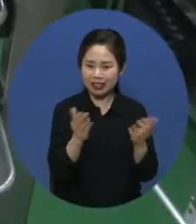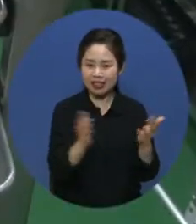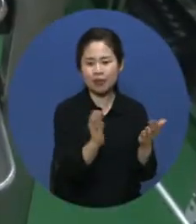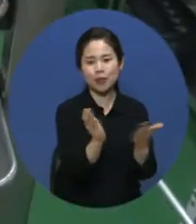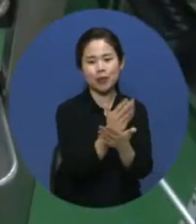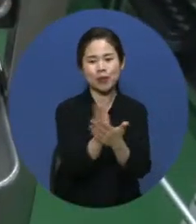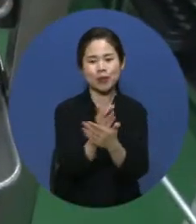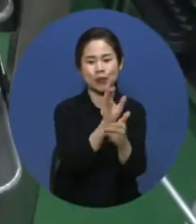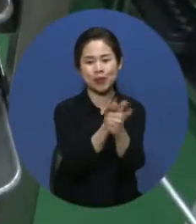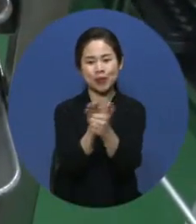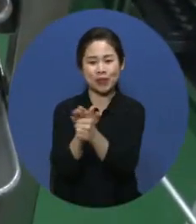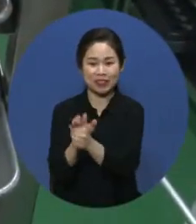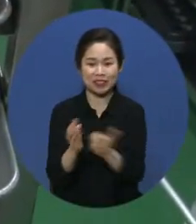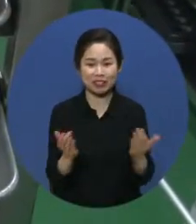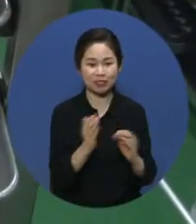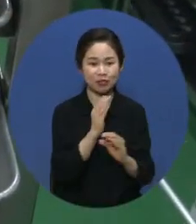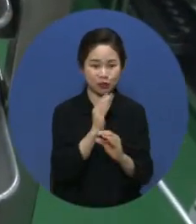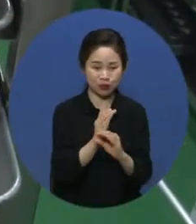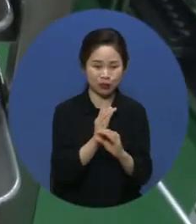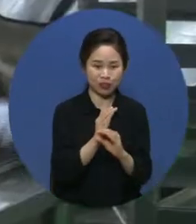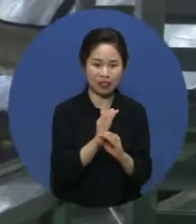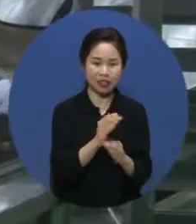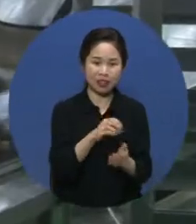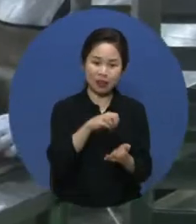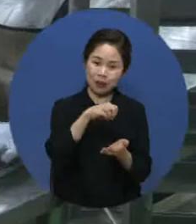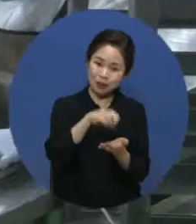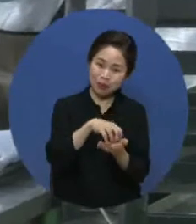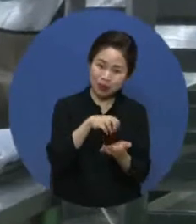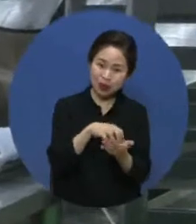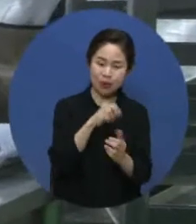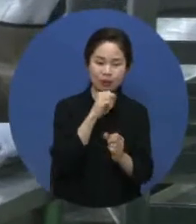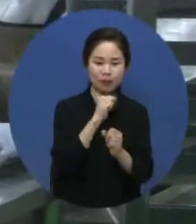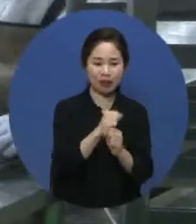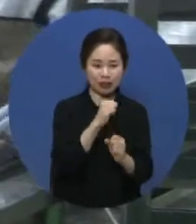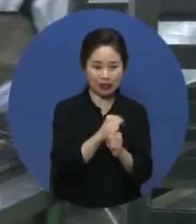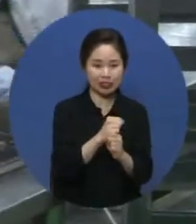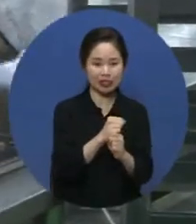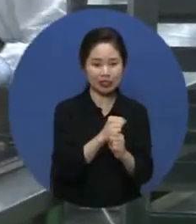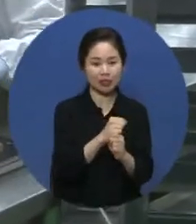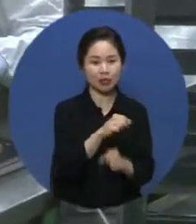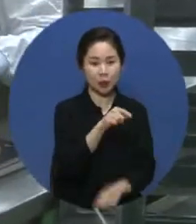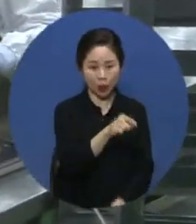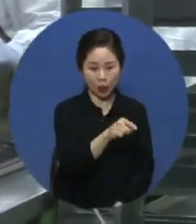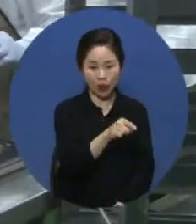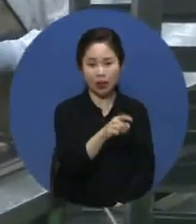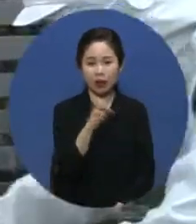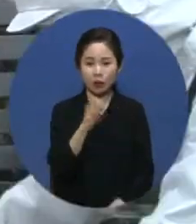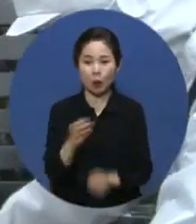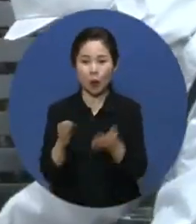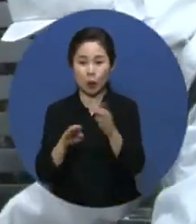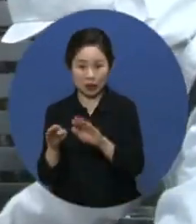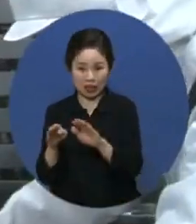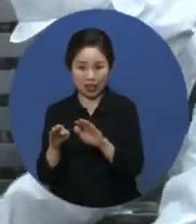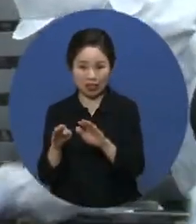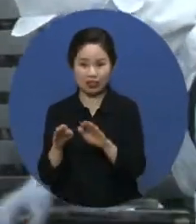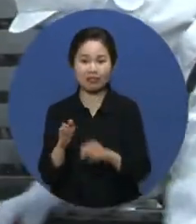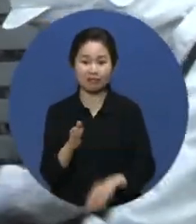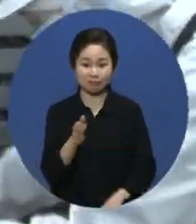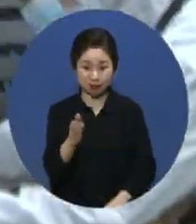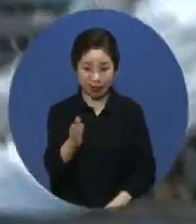있었는데요. 베이커리 생산 공정에 투입되는 생산 파트와 제품 포장 작업을 하는 포장